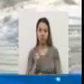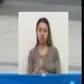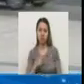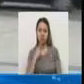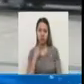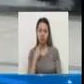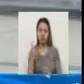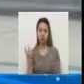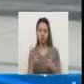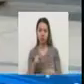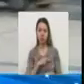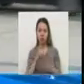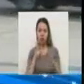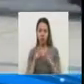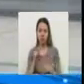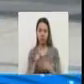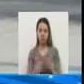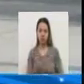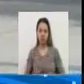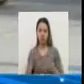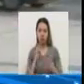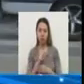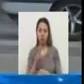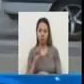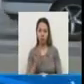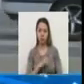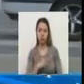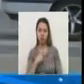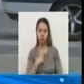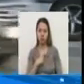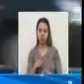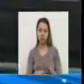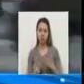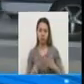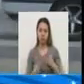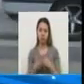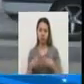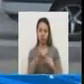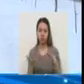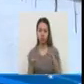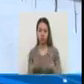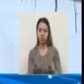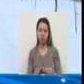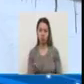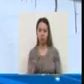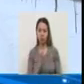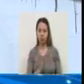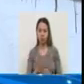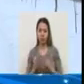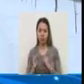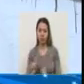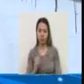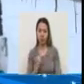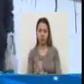атап өткен абзал. Бұл жұмыспен қамтылмаған тұрғындарды оқу курстарынан өткізіп, жеке кәсіптерін бастауға қолдау көрсетуді көздейді. Сонымен қатар аймақта кәсіпкерлер құқығын